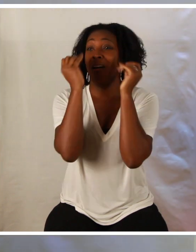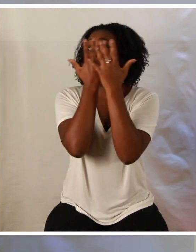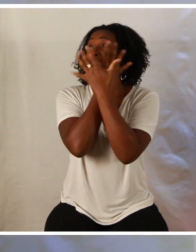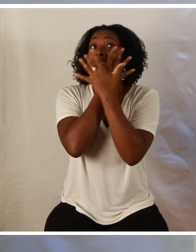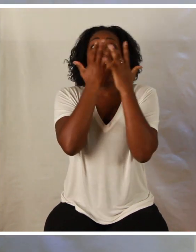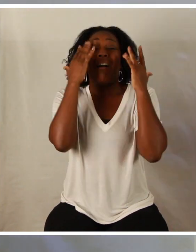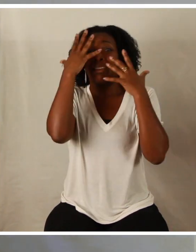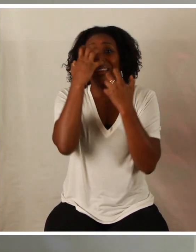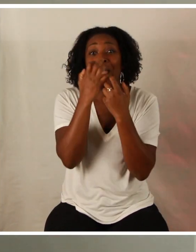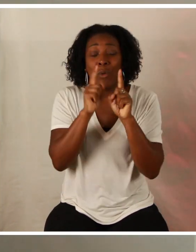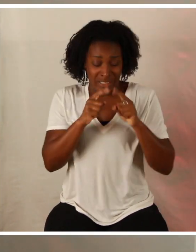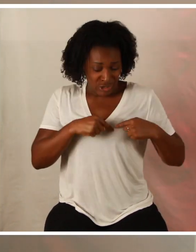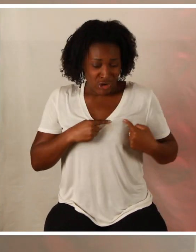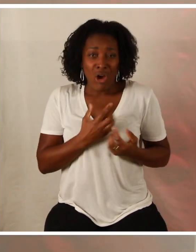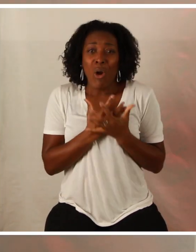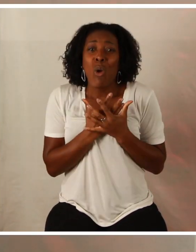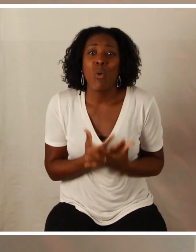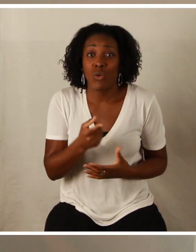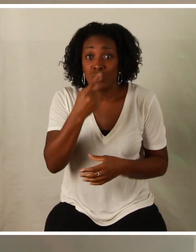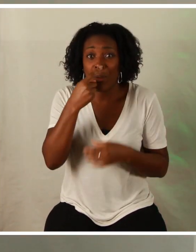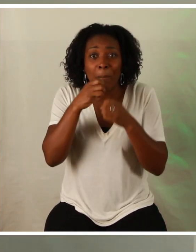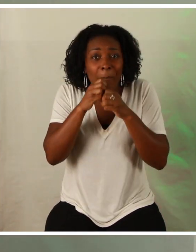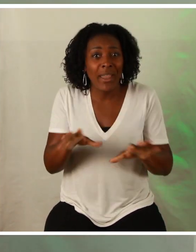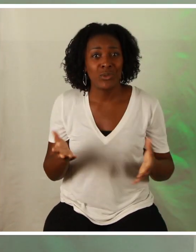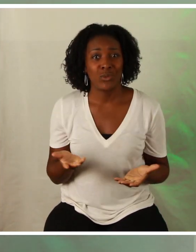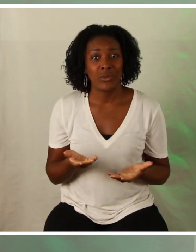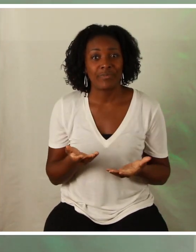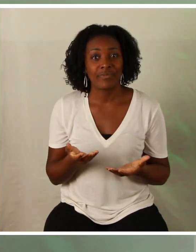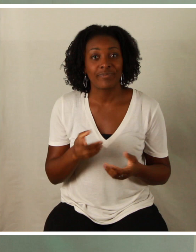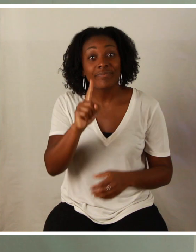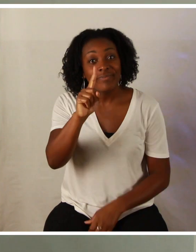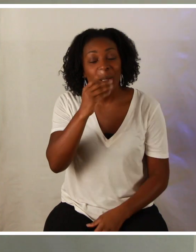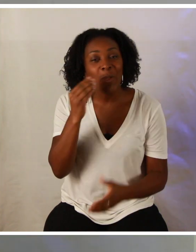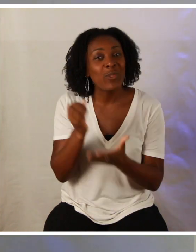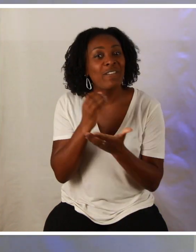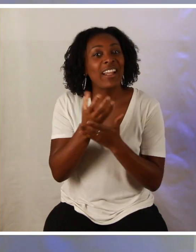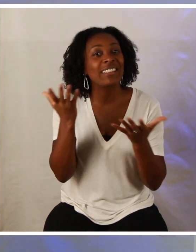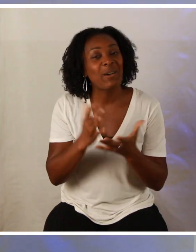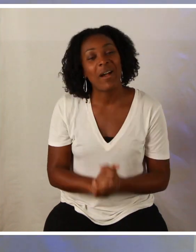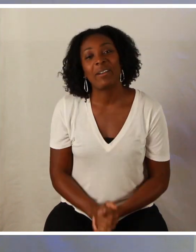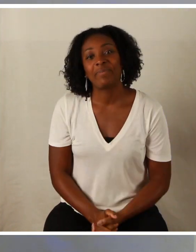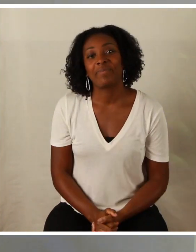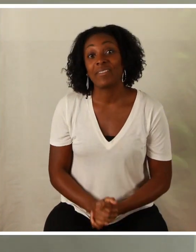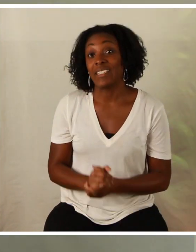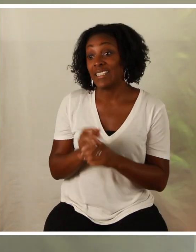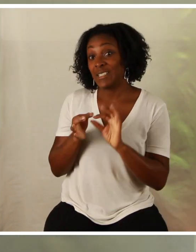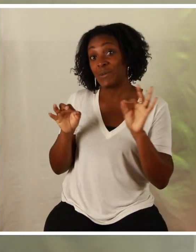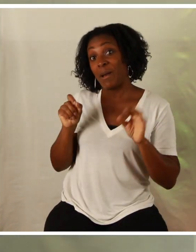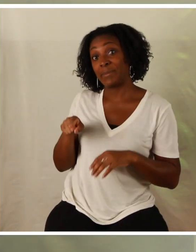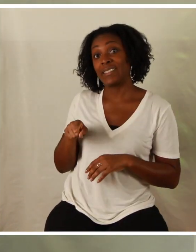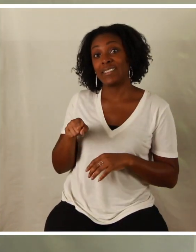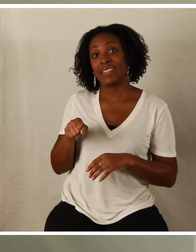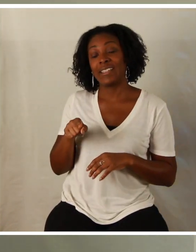et ton cœur est lourd et tu te sens complètement perdu. La bonne nouvelle dans cette histoire, c'est que la Bible nous dit